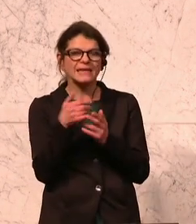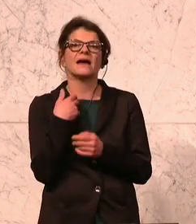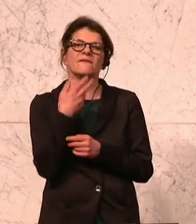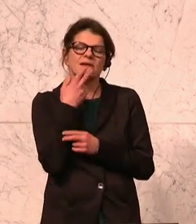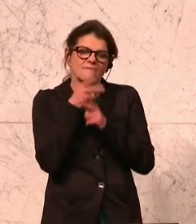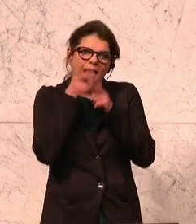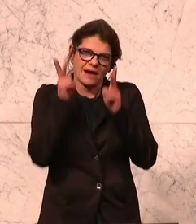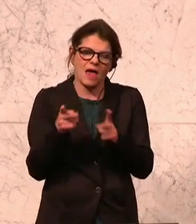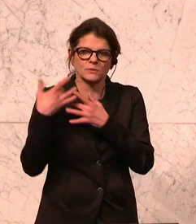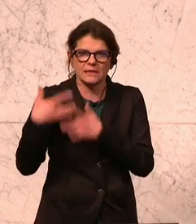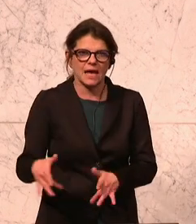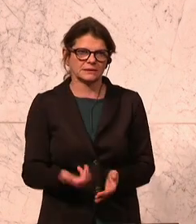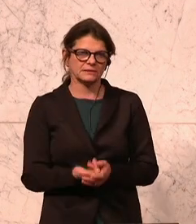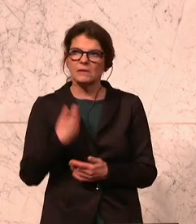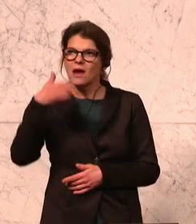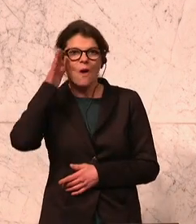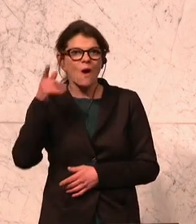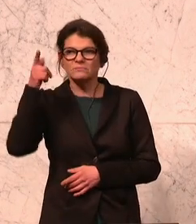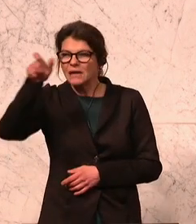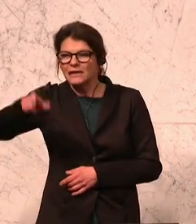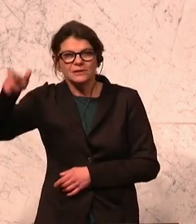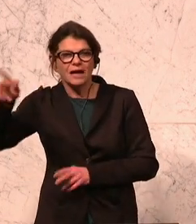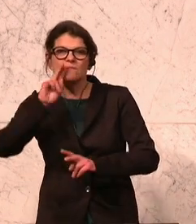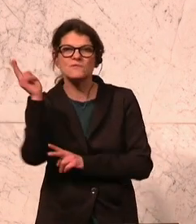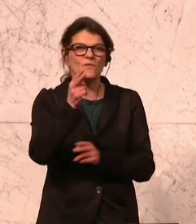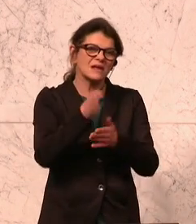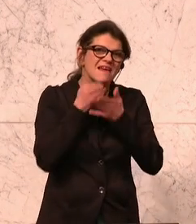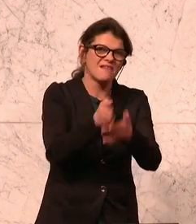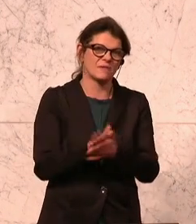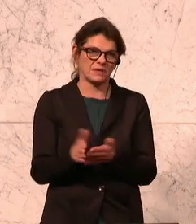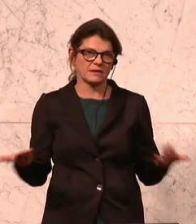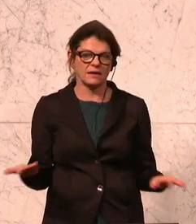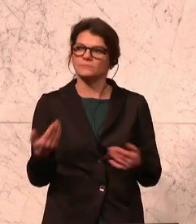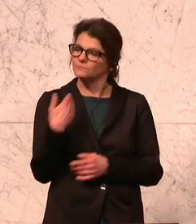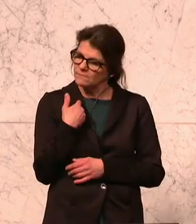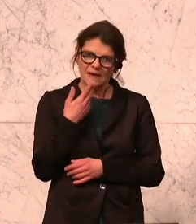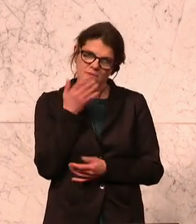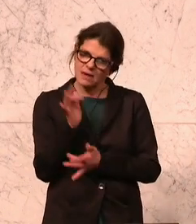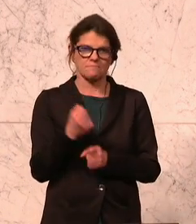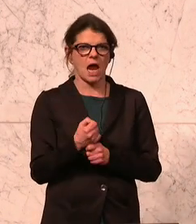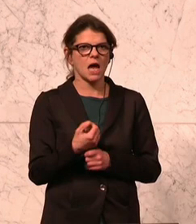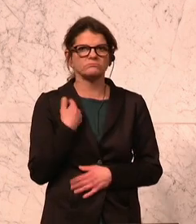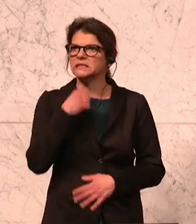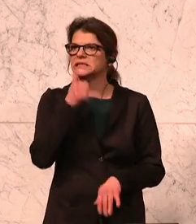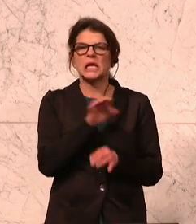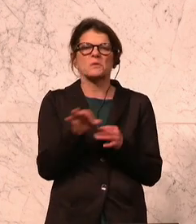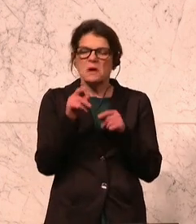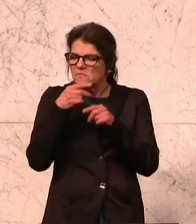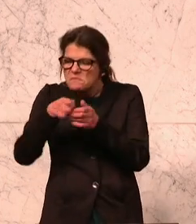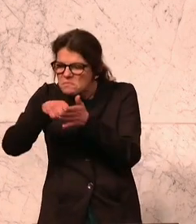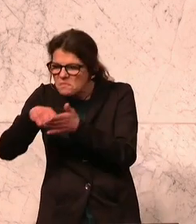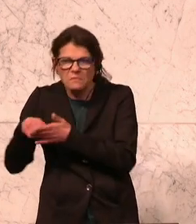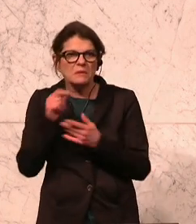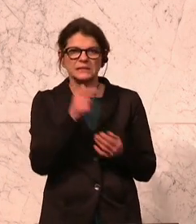Spitäler entlasten. Wir hören die Hilferufe des Personals in den Krankenhäusern und wir handeln ganz entschieden. Wir stopfen hier nicht nur einzelne Löcher,